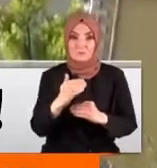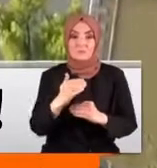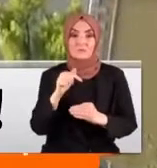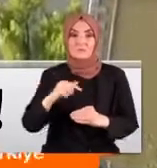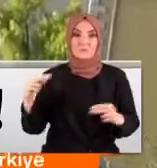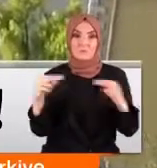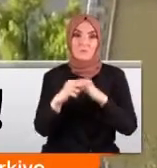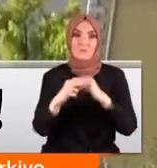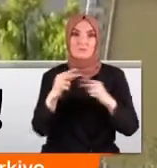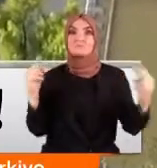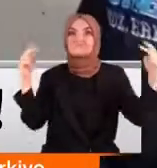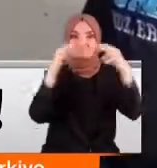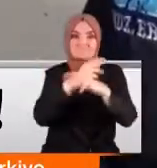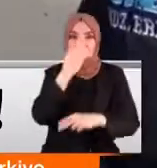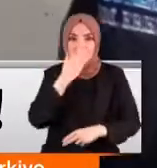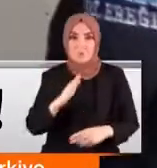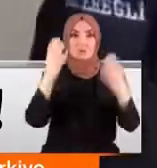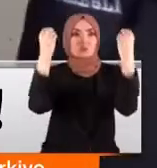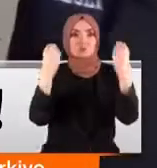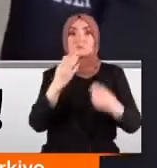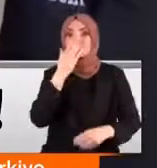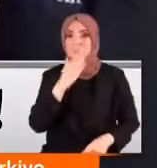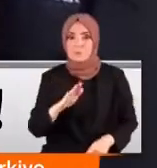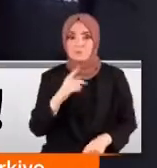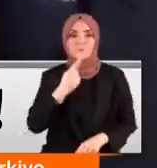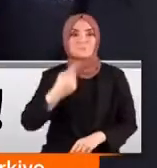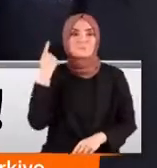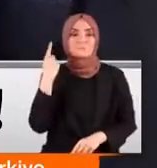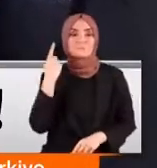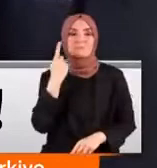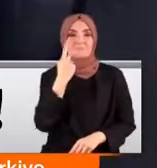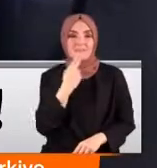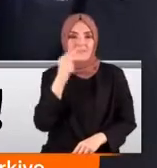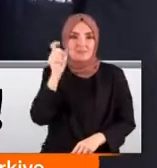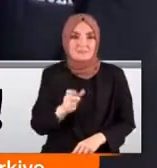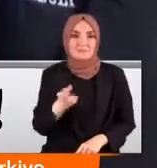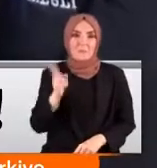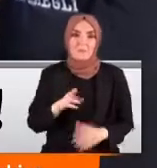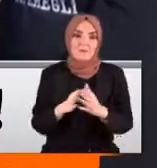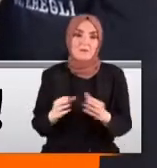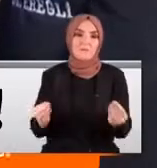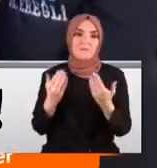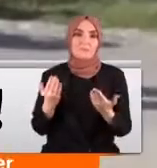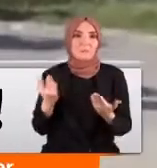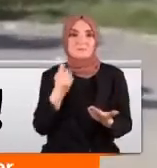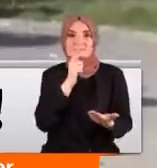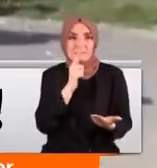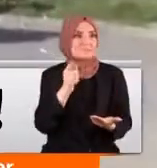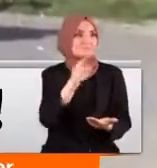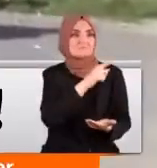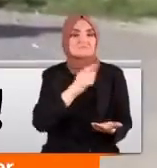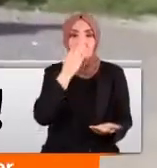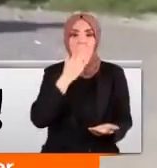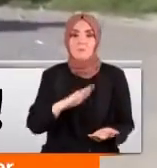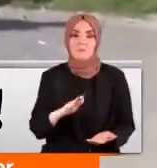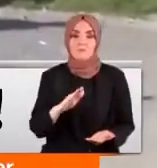veya trafik ışığı yapılmadı. Geçen yılda bir tane bayan kaybettik burada ama hiç kimsenin sessiz sedası yok. mahallelinin